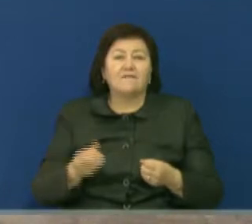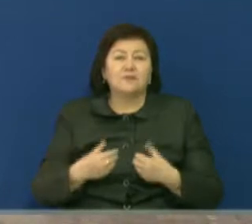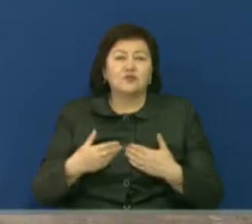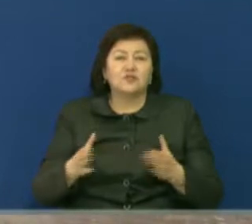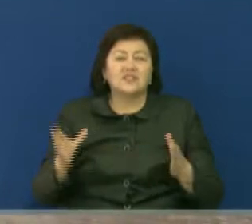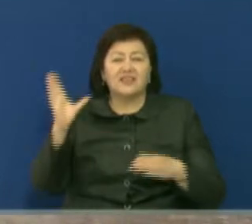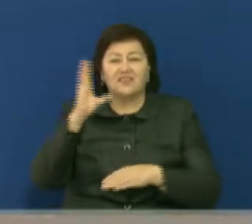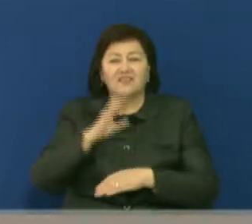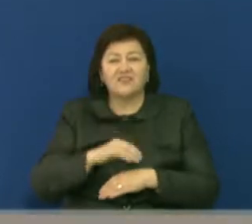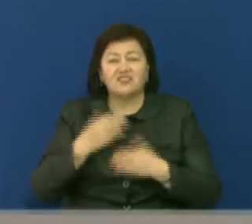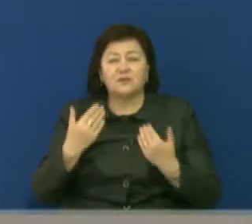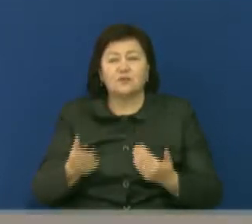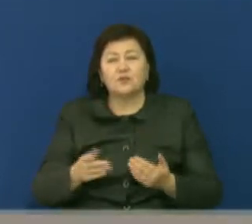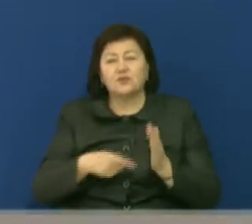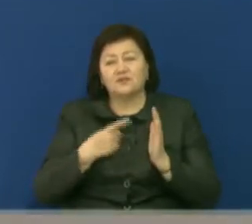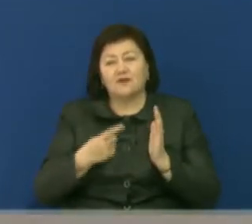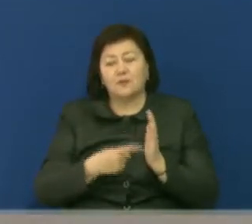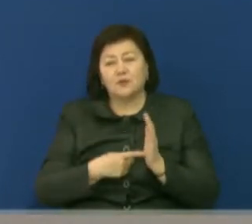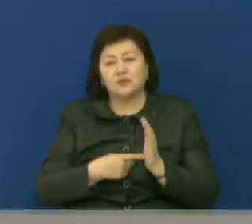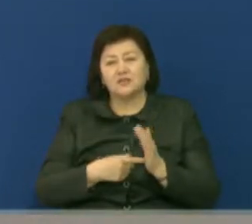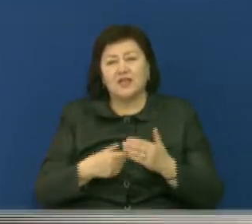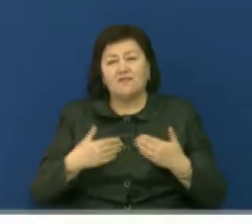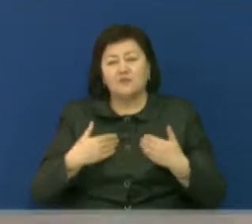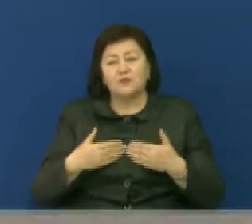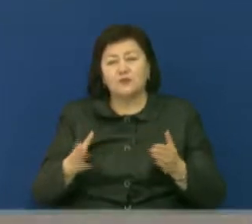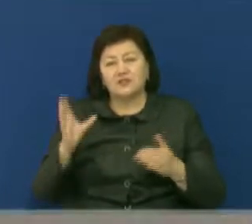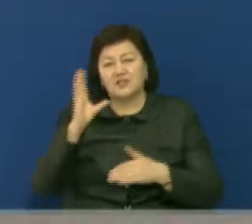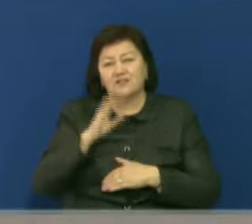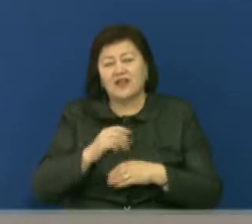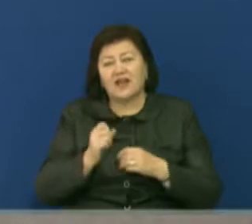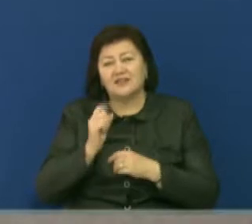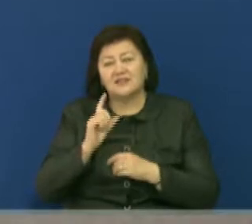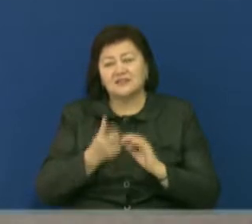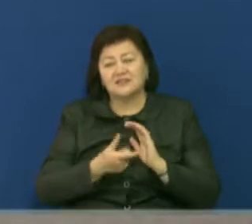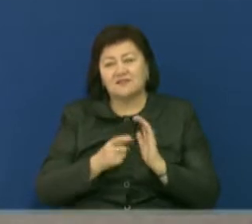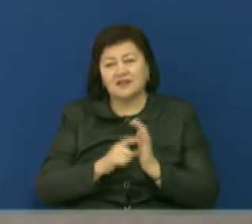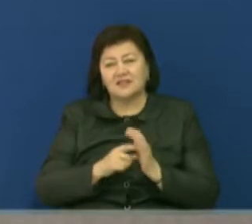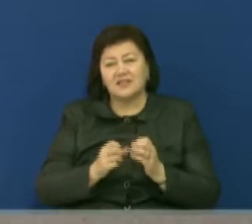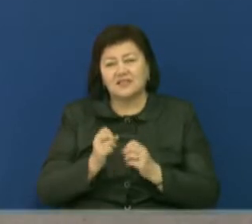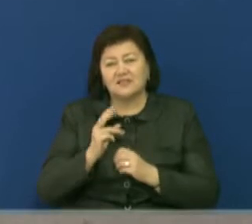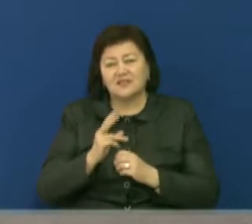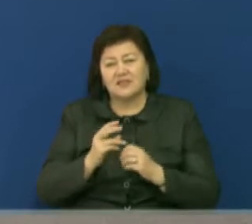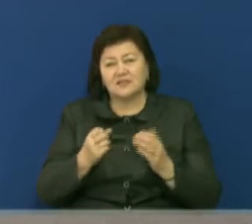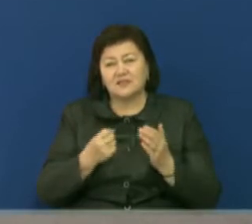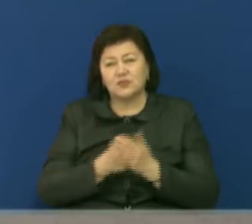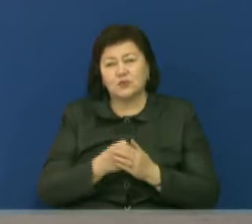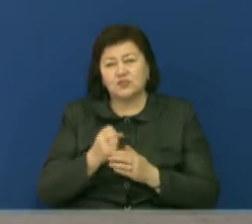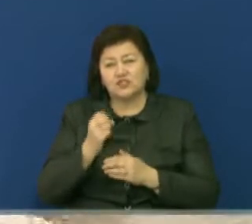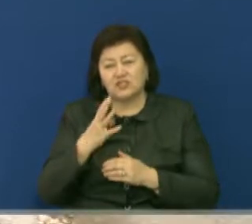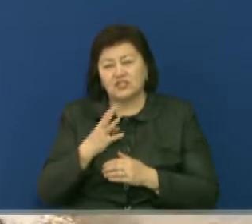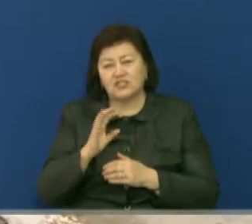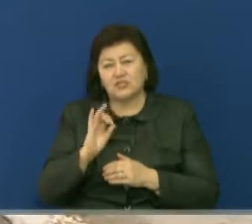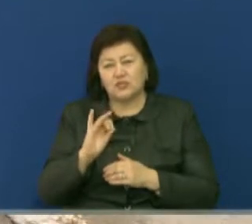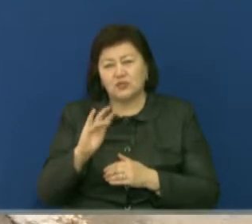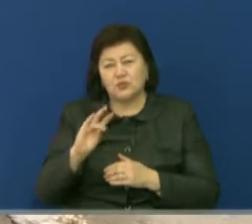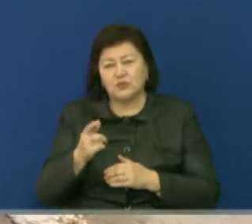будет рассмотрен вопрос организации выпускных вечеров для учащихся 11 классов с 12 по 14 июня после